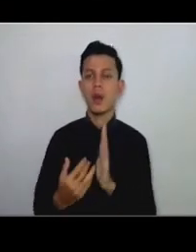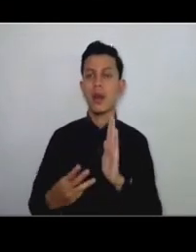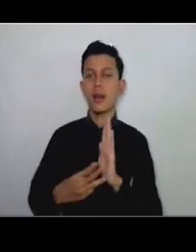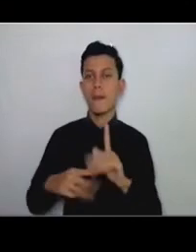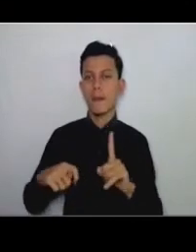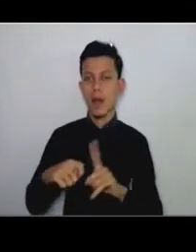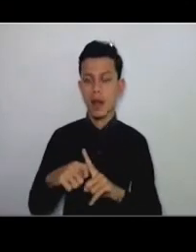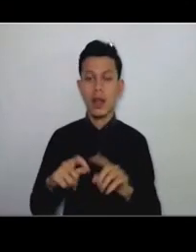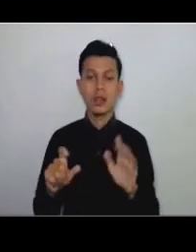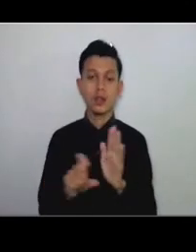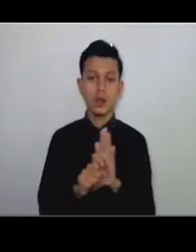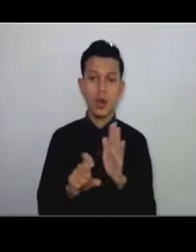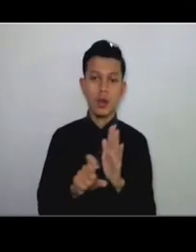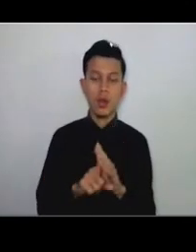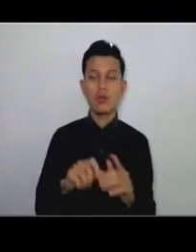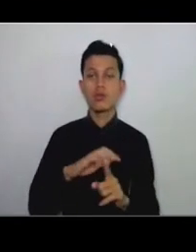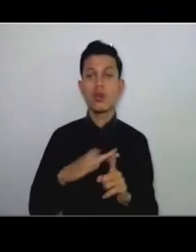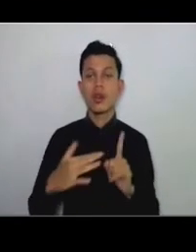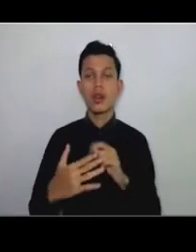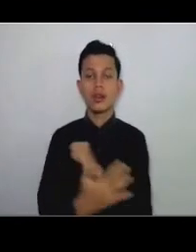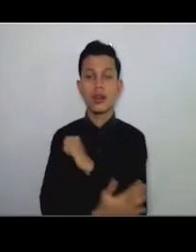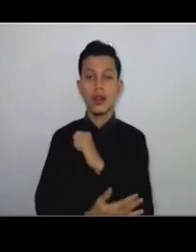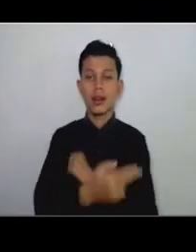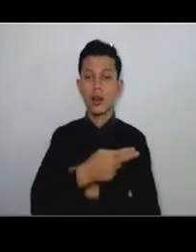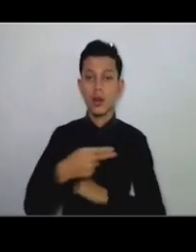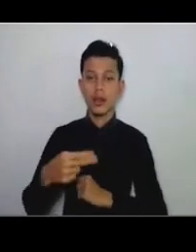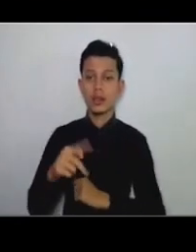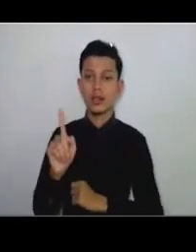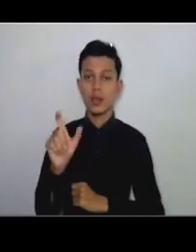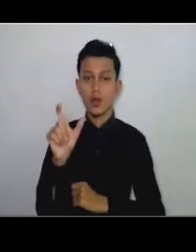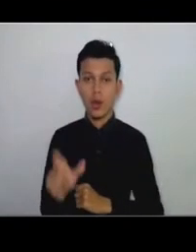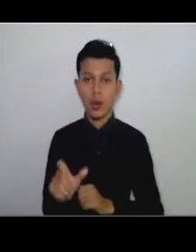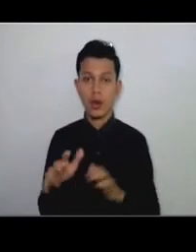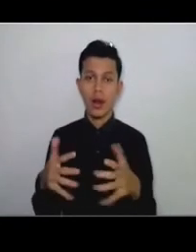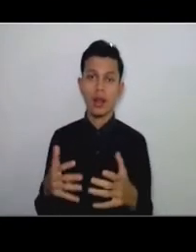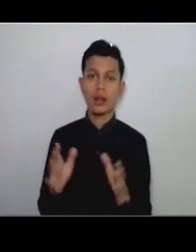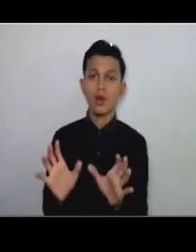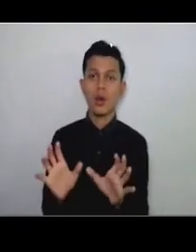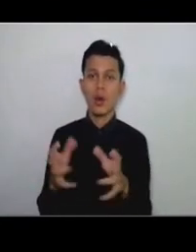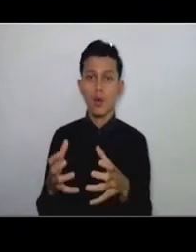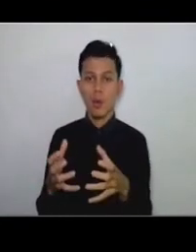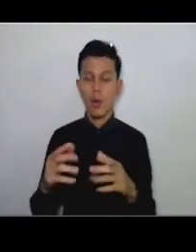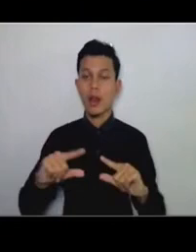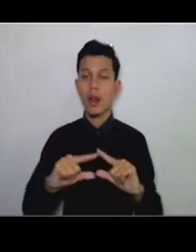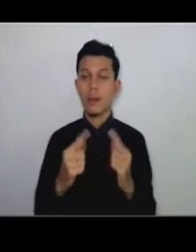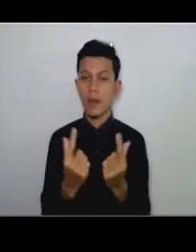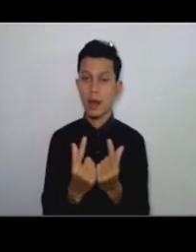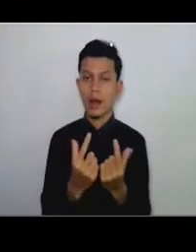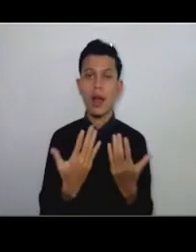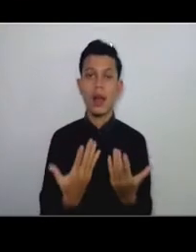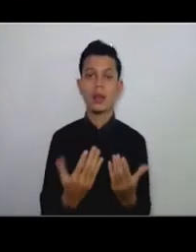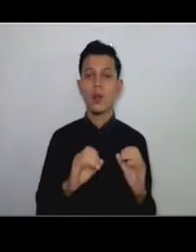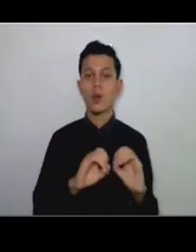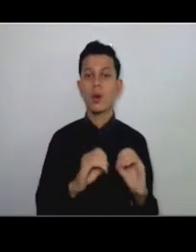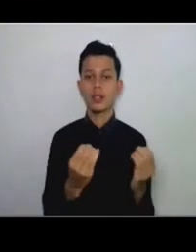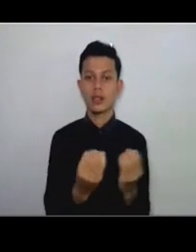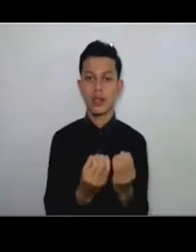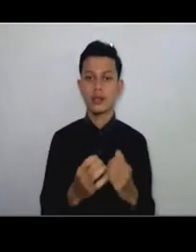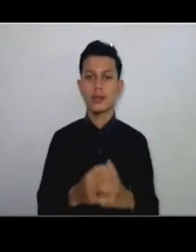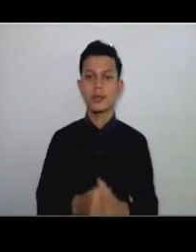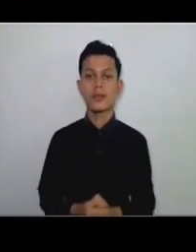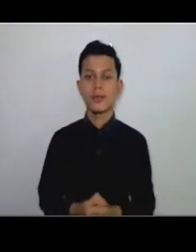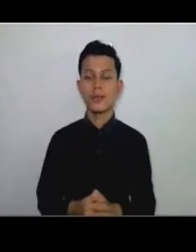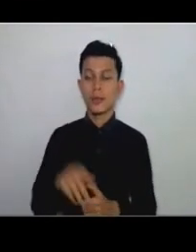antara lain warga negara Indonesia baik perseorangan maupun kelompok lembaga atau organisasi bahwa